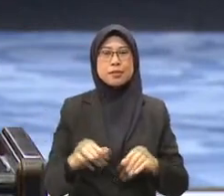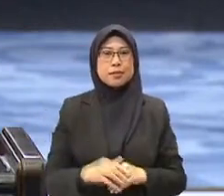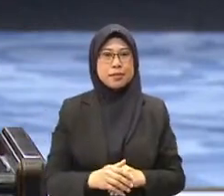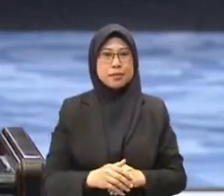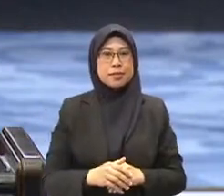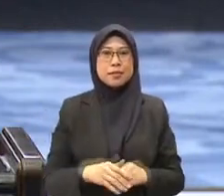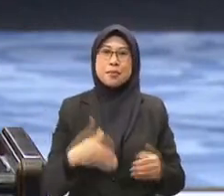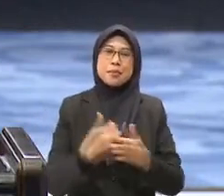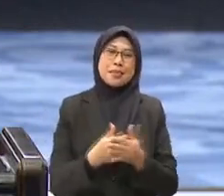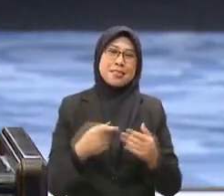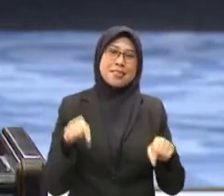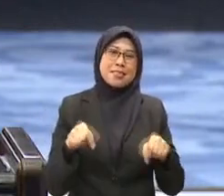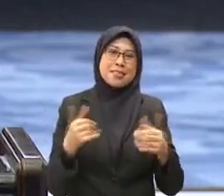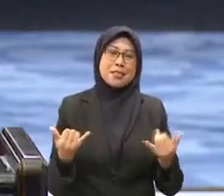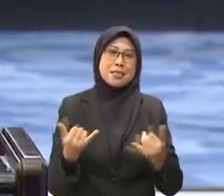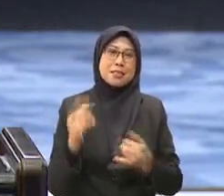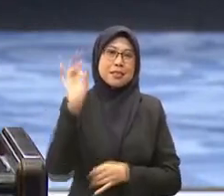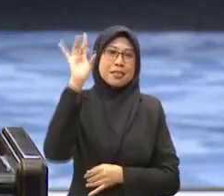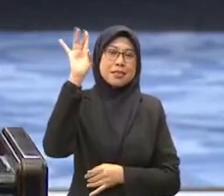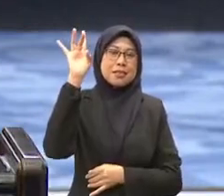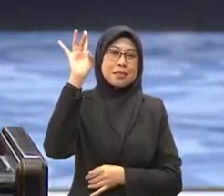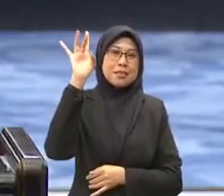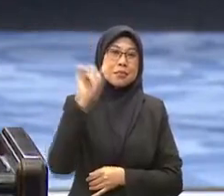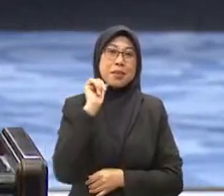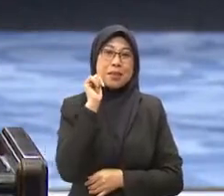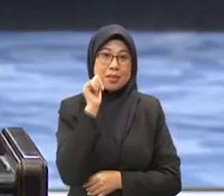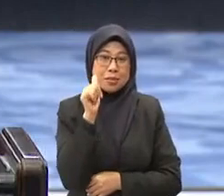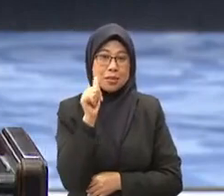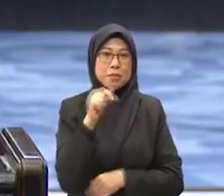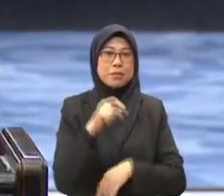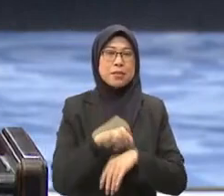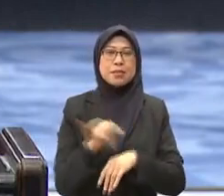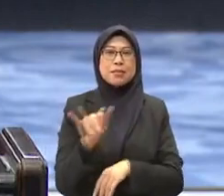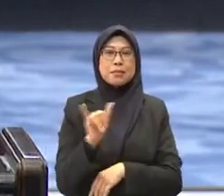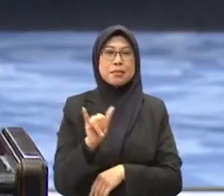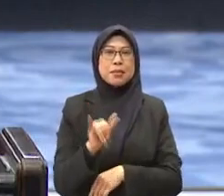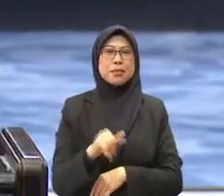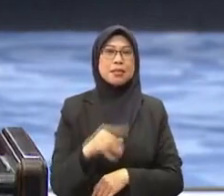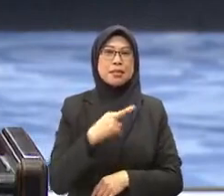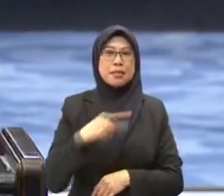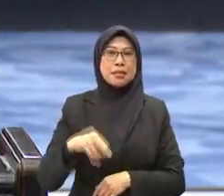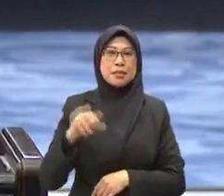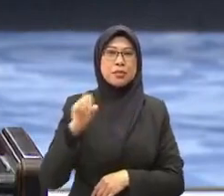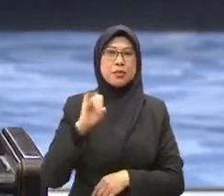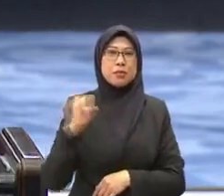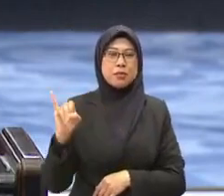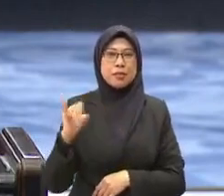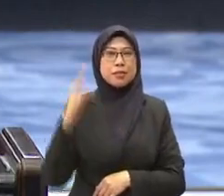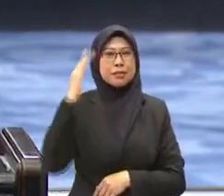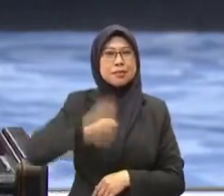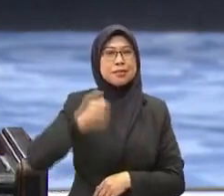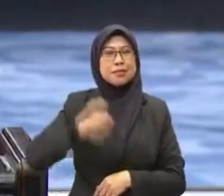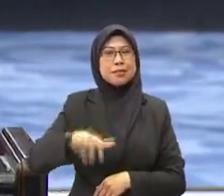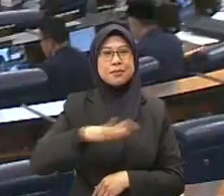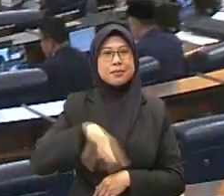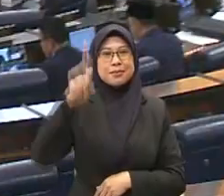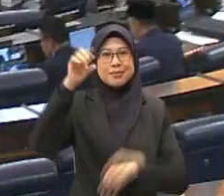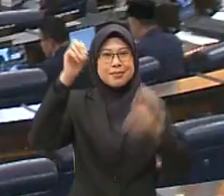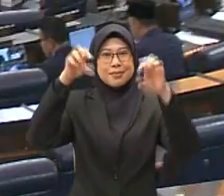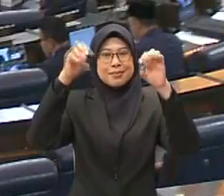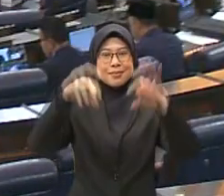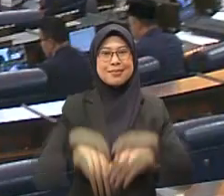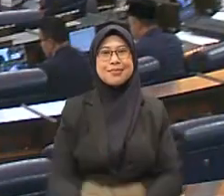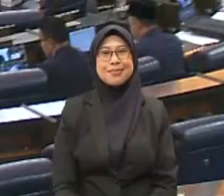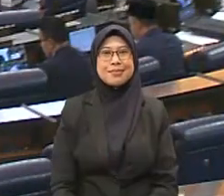guaman dan dibaca bersama dengan akta profesion undang-undang 1976 hasil daripada kajian ini kita